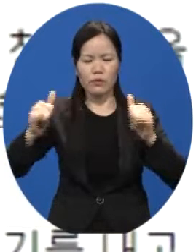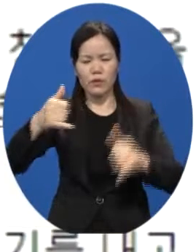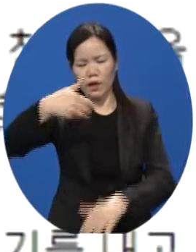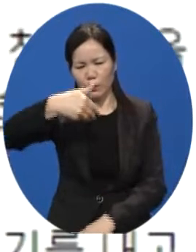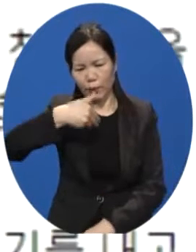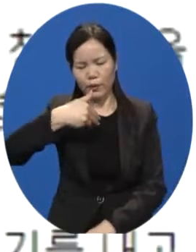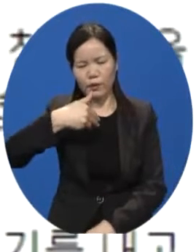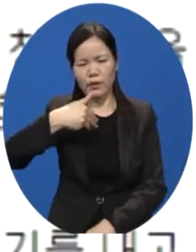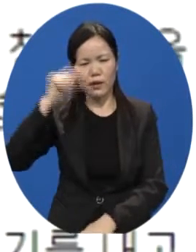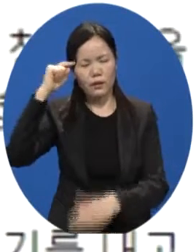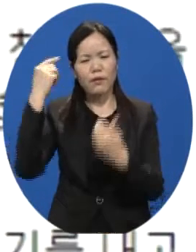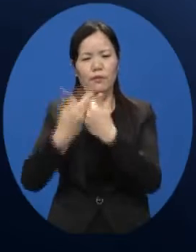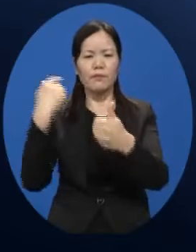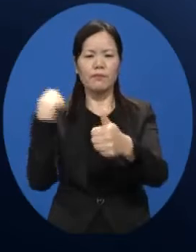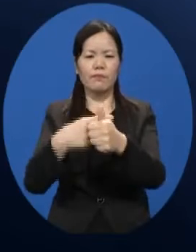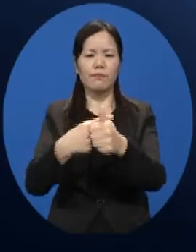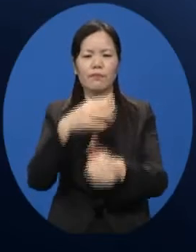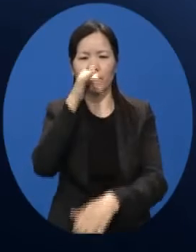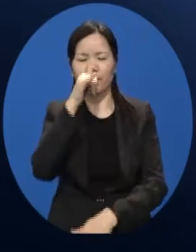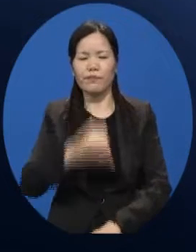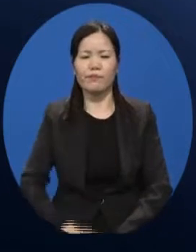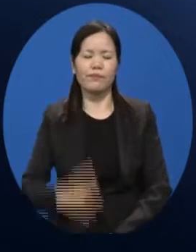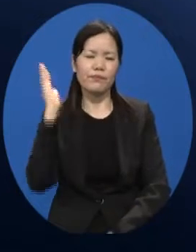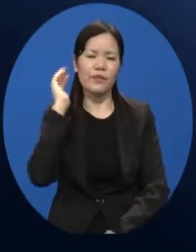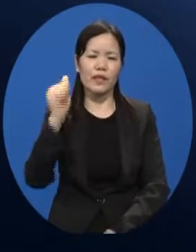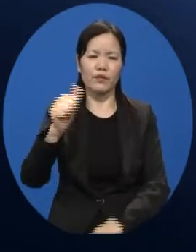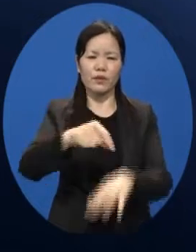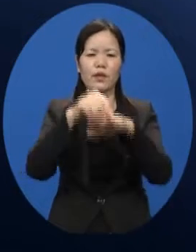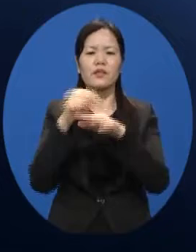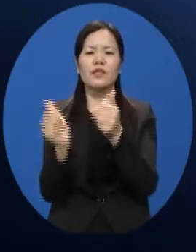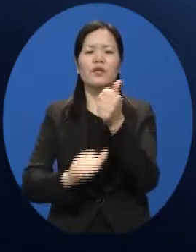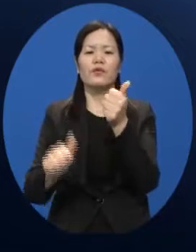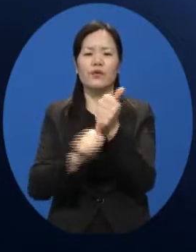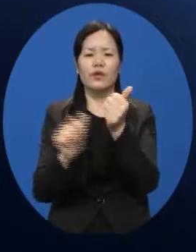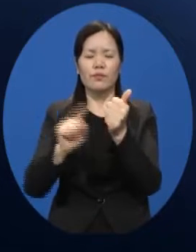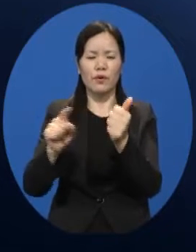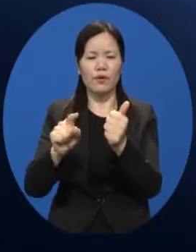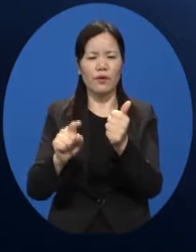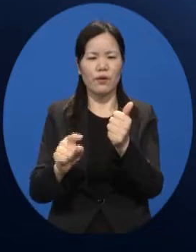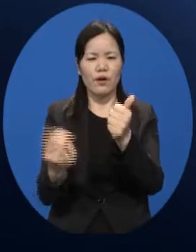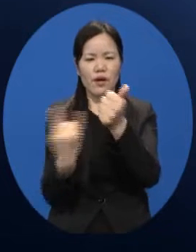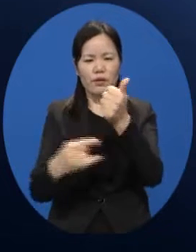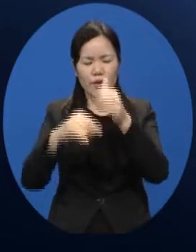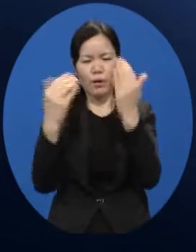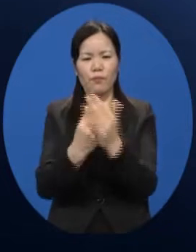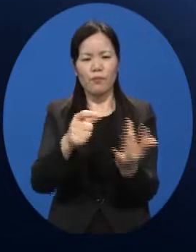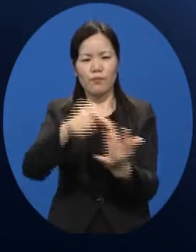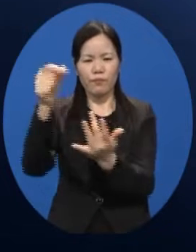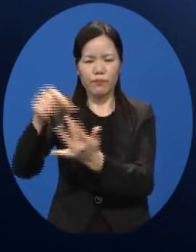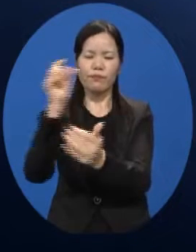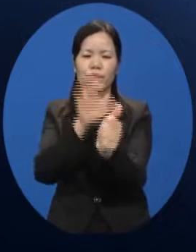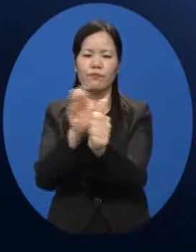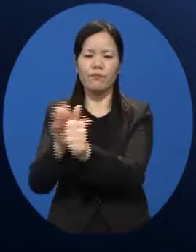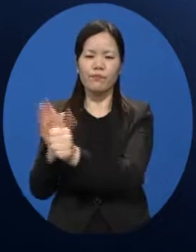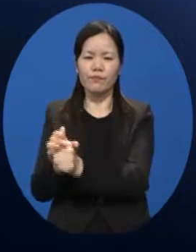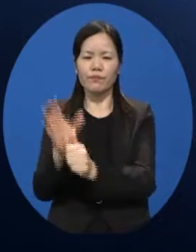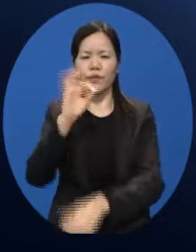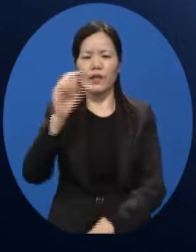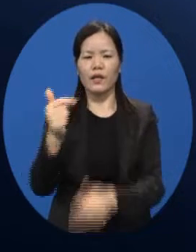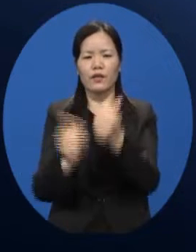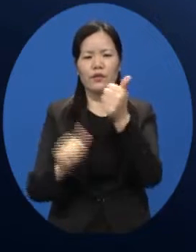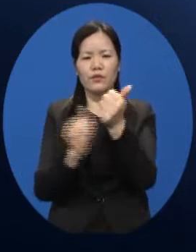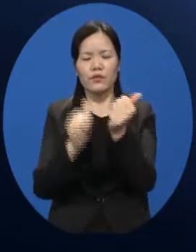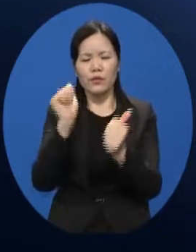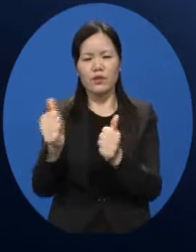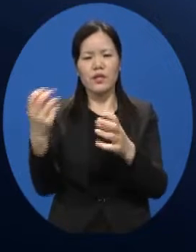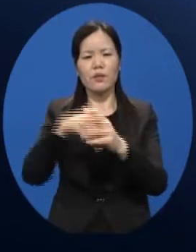받아치는 공방도 오갔습니다. 대통령직 인수위원회는 인선이 모두 마무리됐습니다. 안철수 위원장을